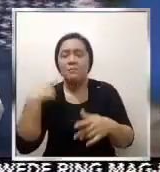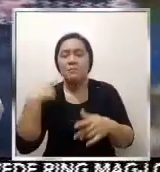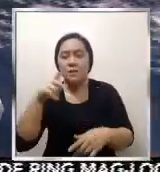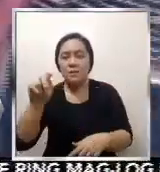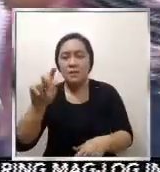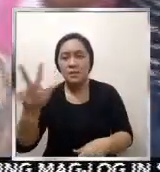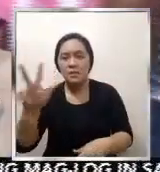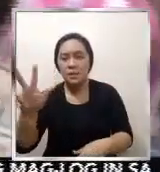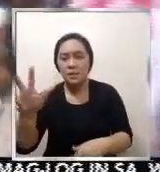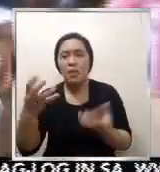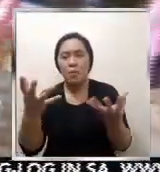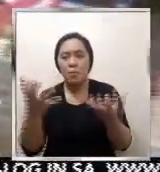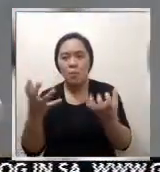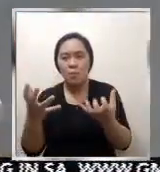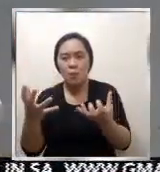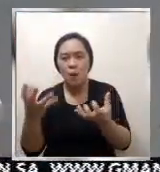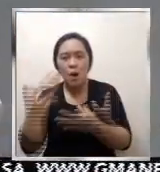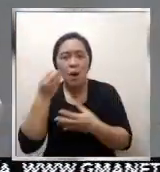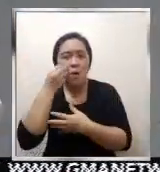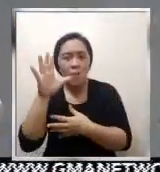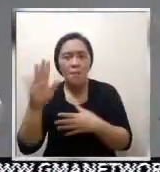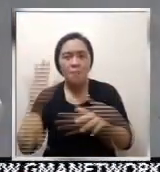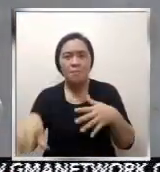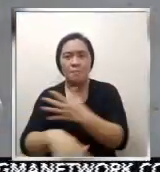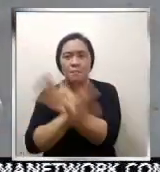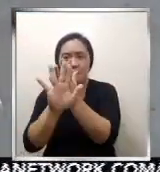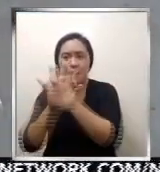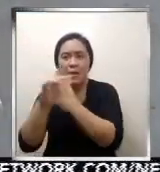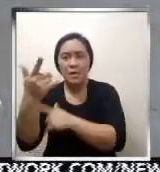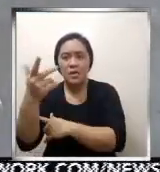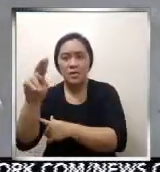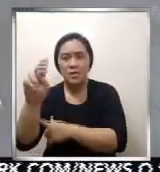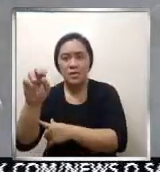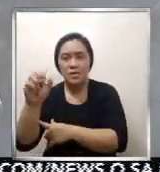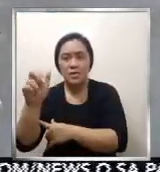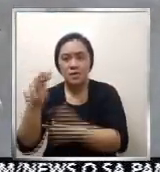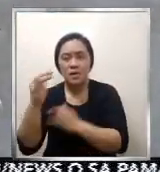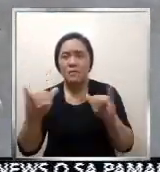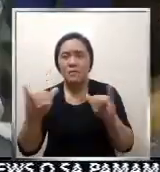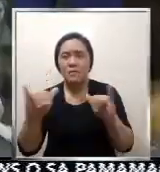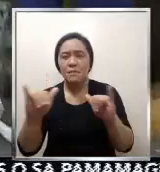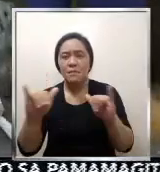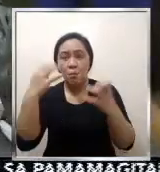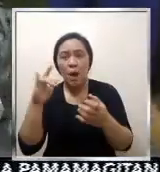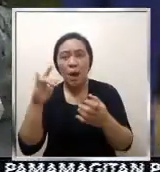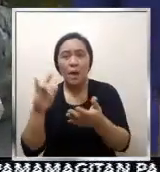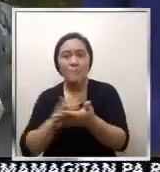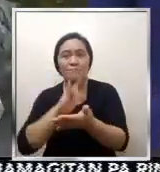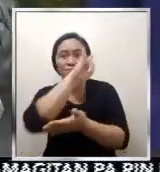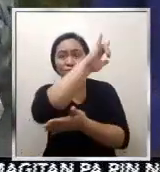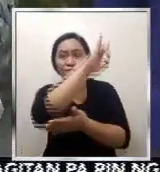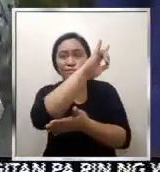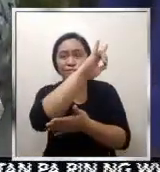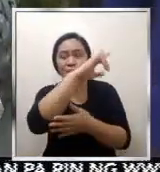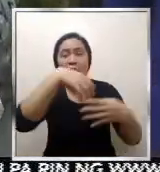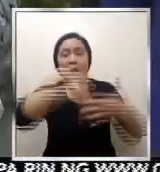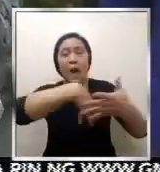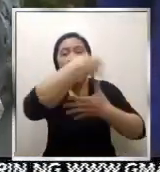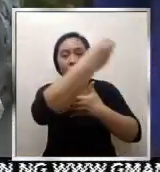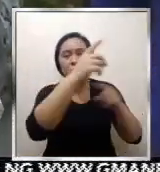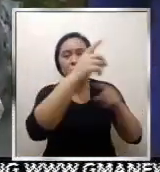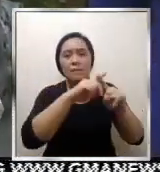at Davao. Ilan sa kanila, nag-a-apply daw papuntang abroad ng abutan ng lockdown. At dahil hindi natuloy ang kanilang trabaho sa